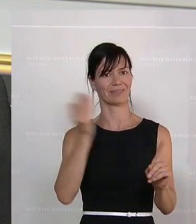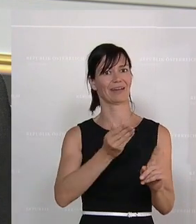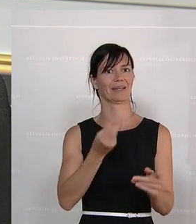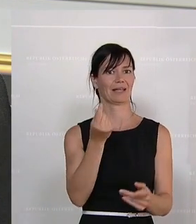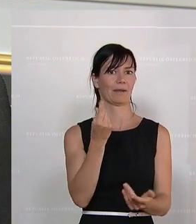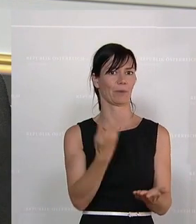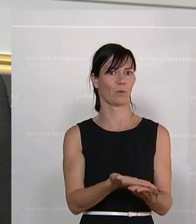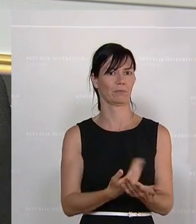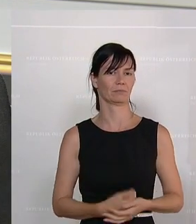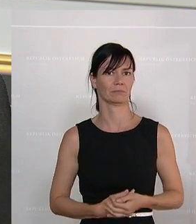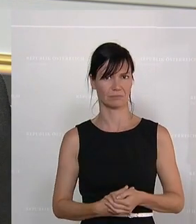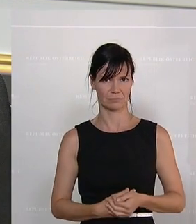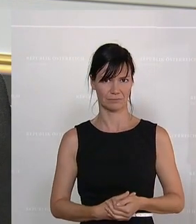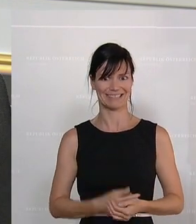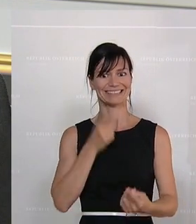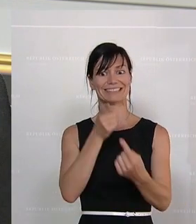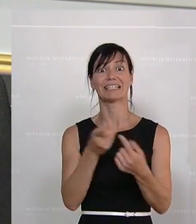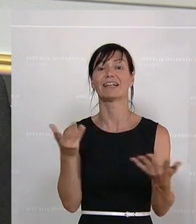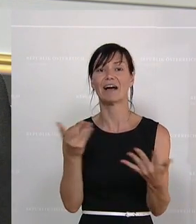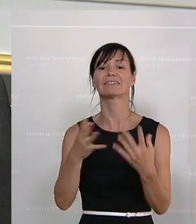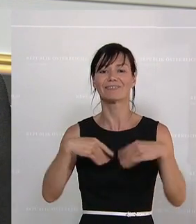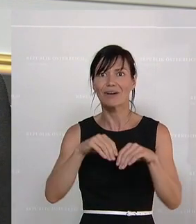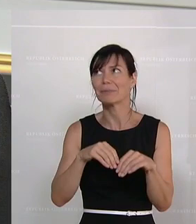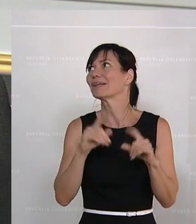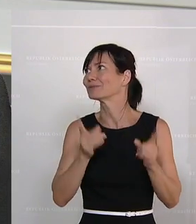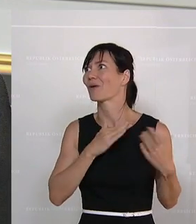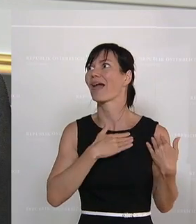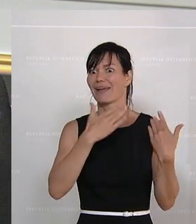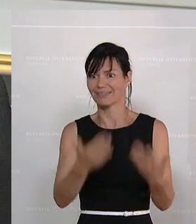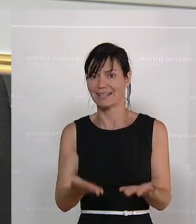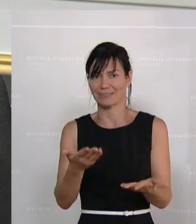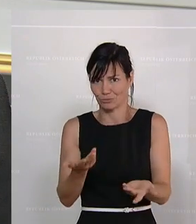zur entlastung der familien in österreich